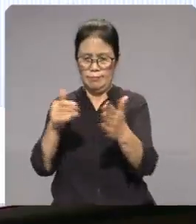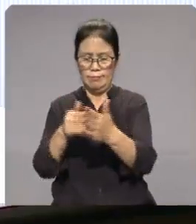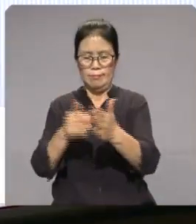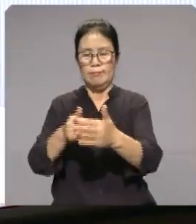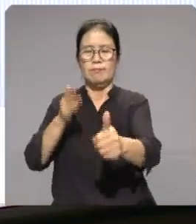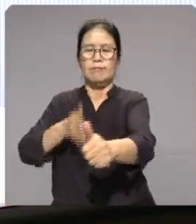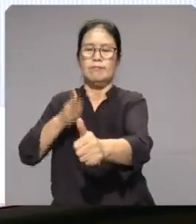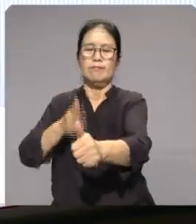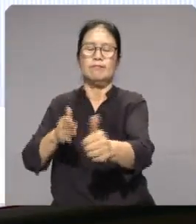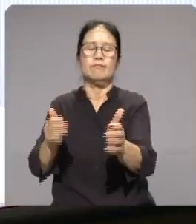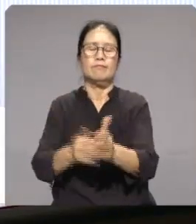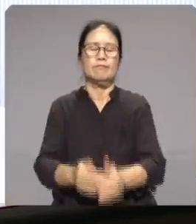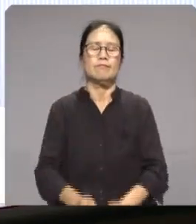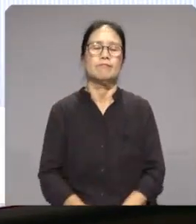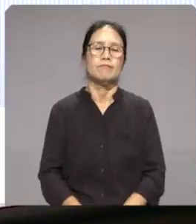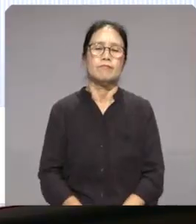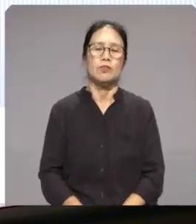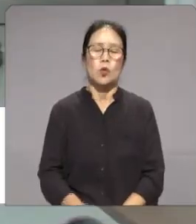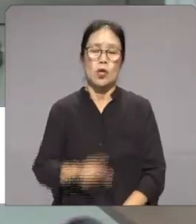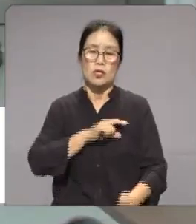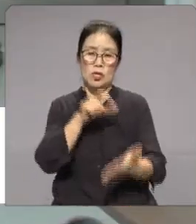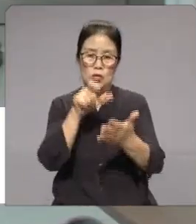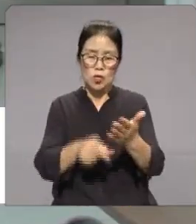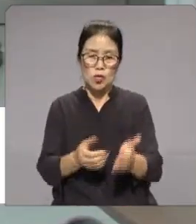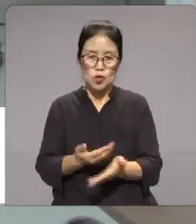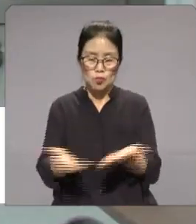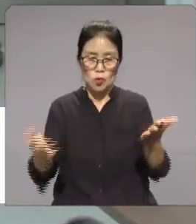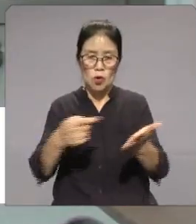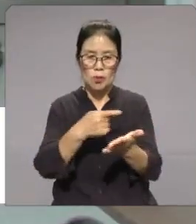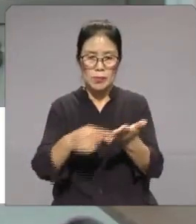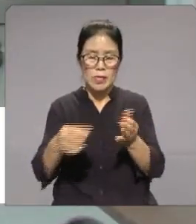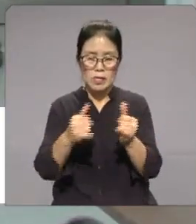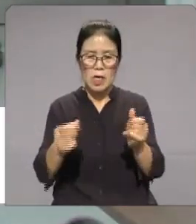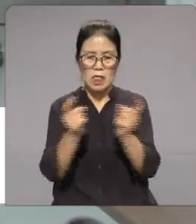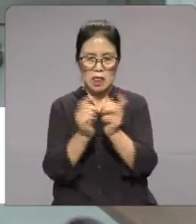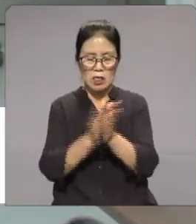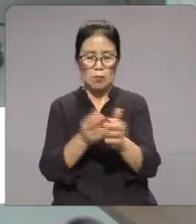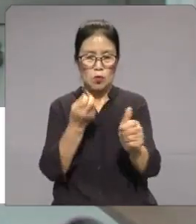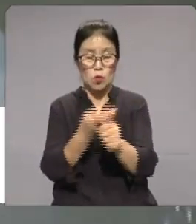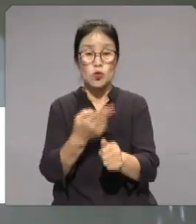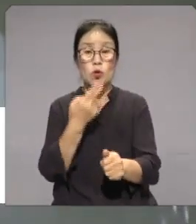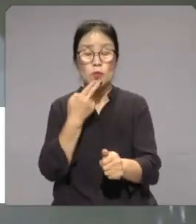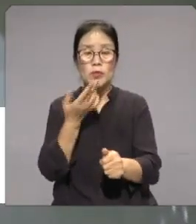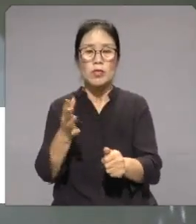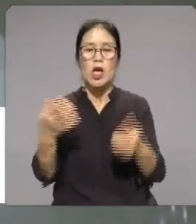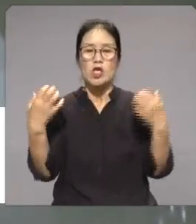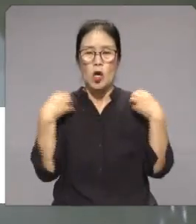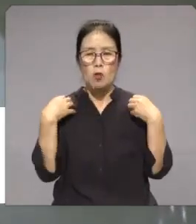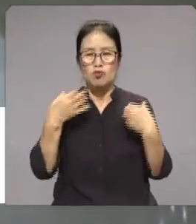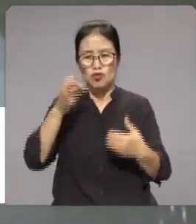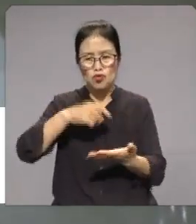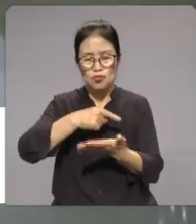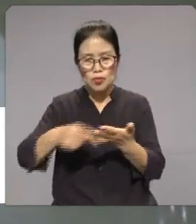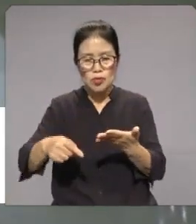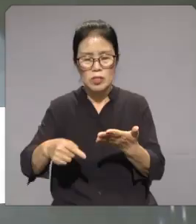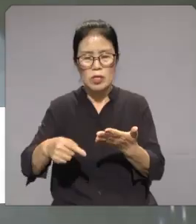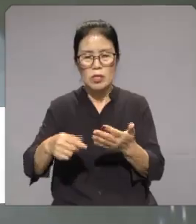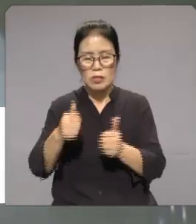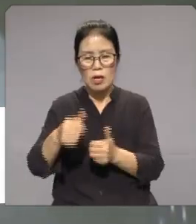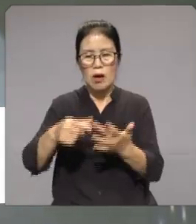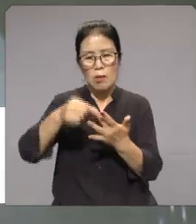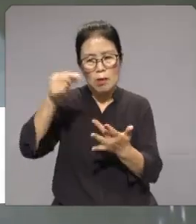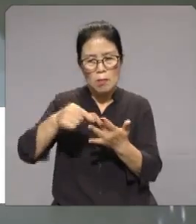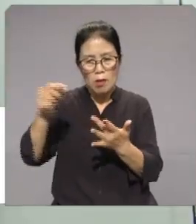당부했습니다. 그러면서도 명단 유포 피해자가 직접 고소하지 않았는데 정부 유불리에 따라 선별적으로 수사